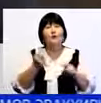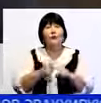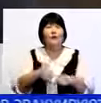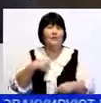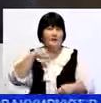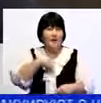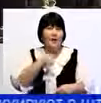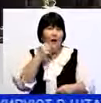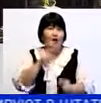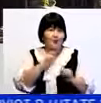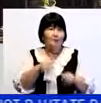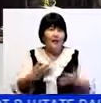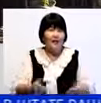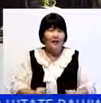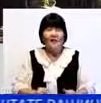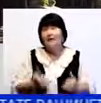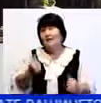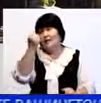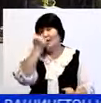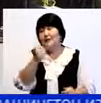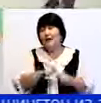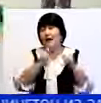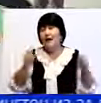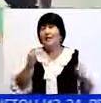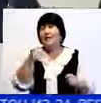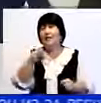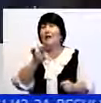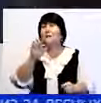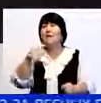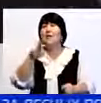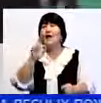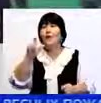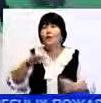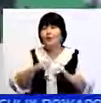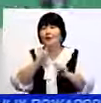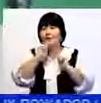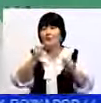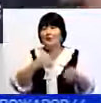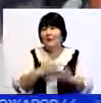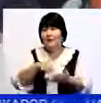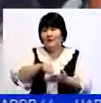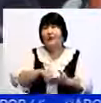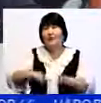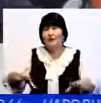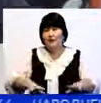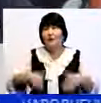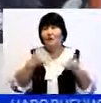в крови. Хороший подарок. В знак благодарности за открытие ипподрома бидайкольцы подарили инициатору проекта «Тулпар».